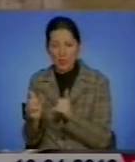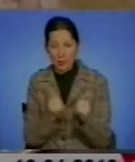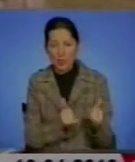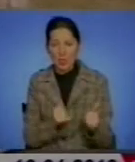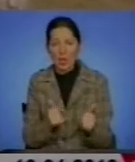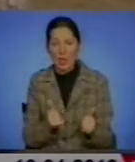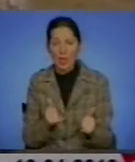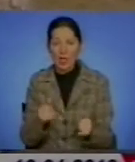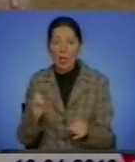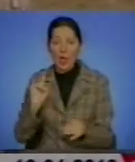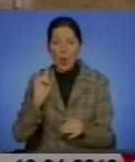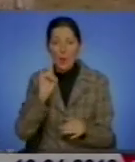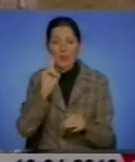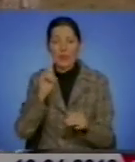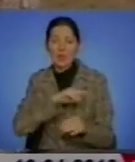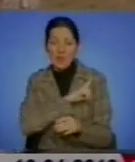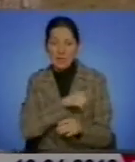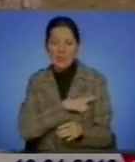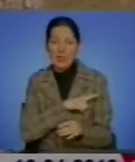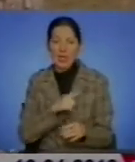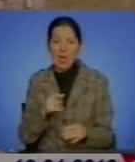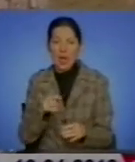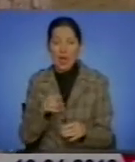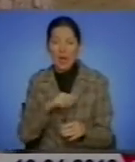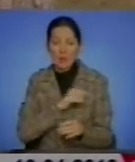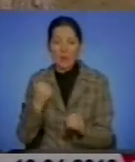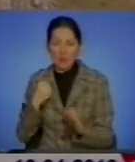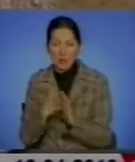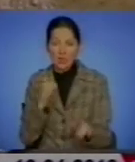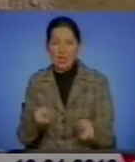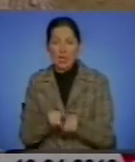частин повітряних сил, а також війська, які знаходяться у